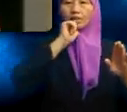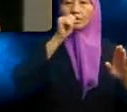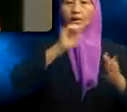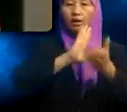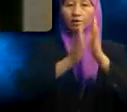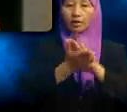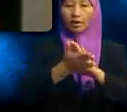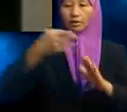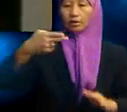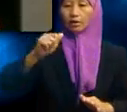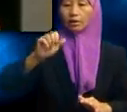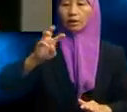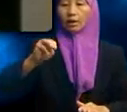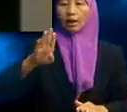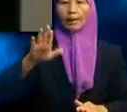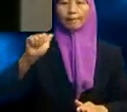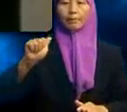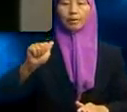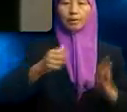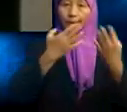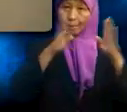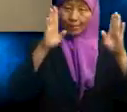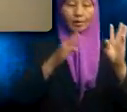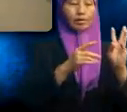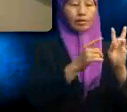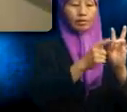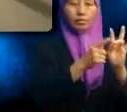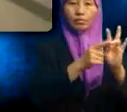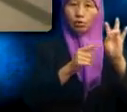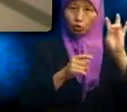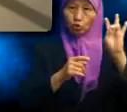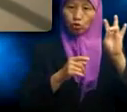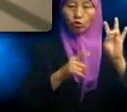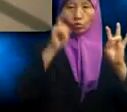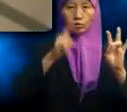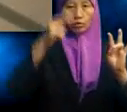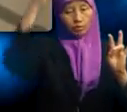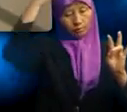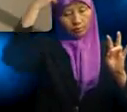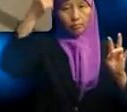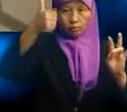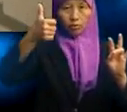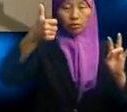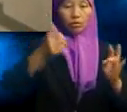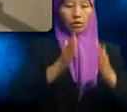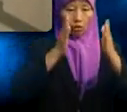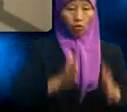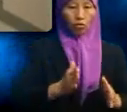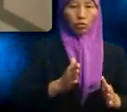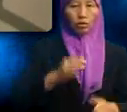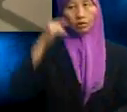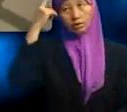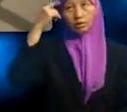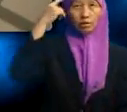kepada mana-mana pihak. Manakala syarat wajib yang ketujuh ialah berakal, iaitu orang-orang yang tidak